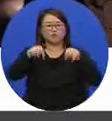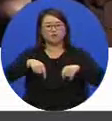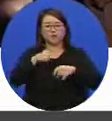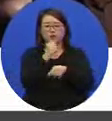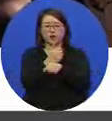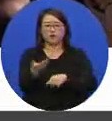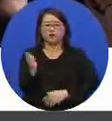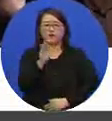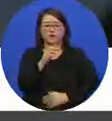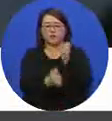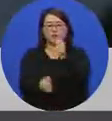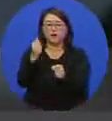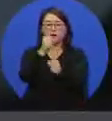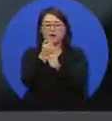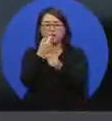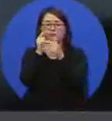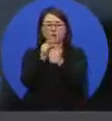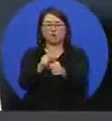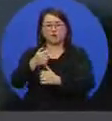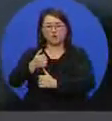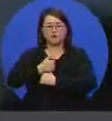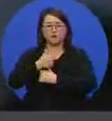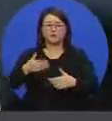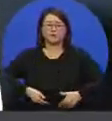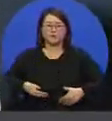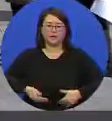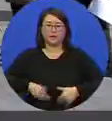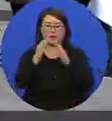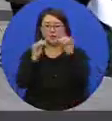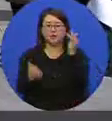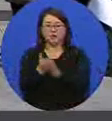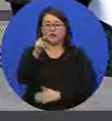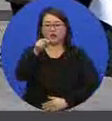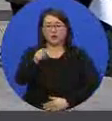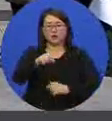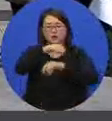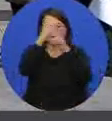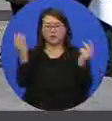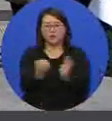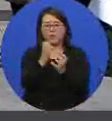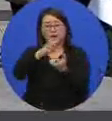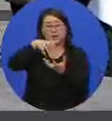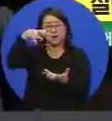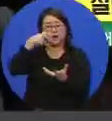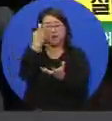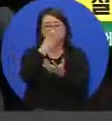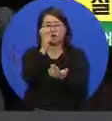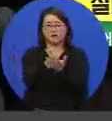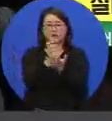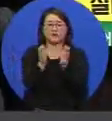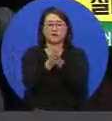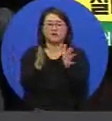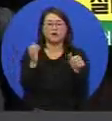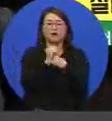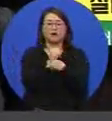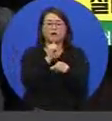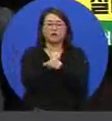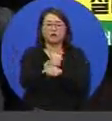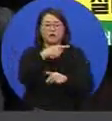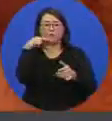명령은 이행되어야 한다. 전주시가 대기 배출시설에 총량 관리제를 도입해 유해한 대기 오염을